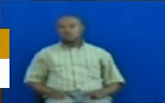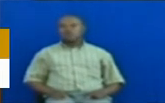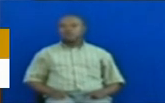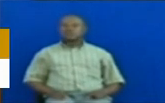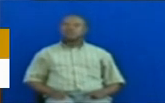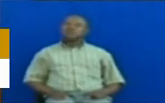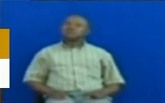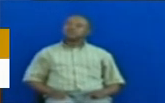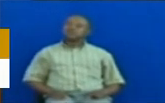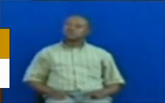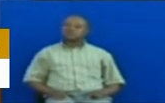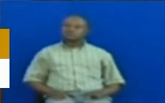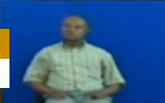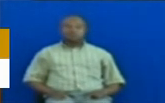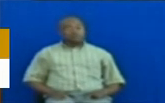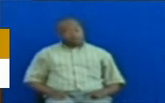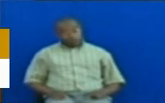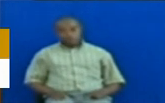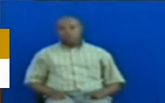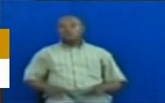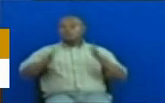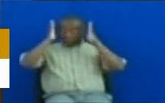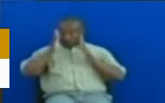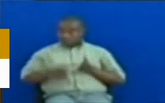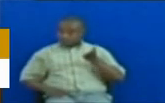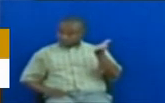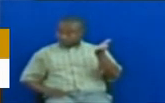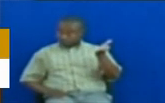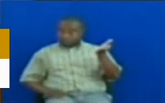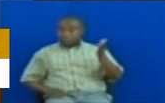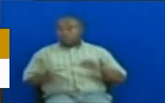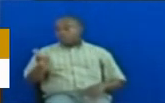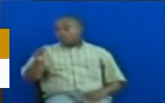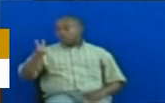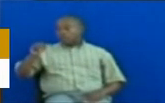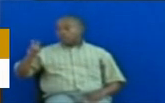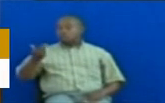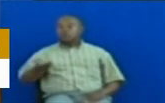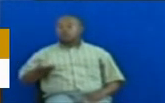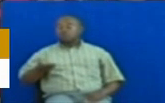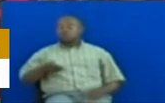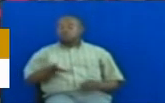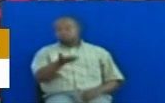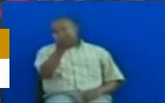Mheshimiwa Halima, umesimama. Tungependa iwe consultative tu ndo bana, lakini Mheshimiwa mwenyekiti,